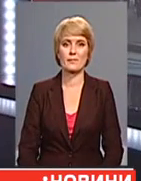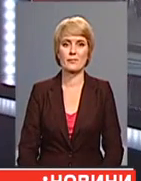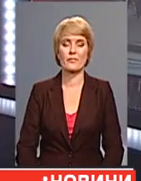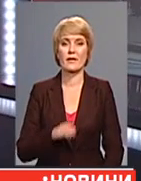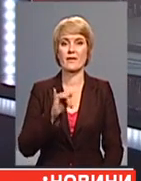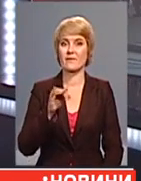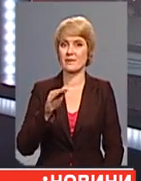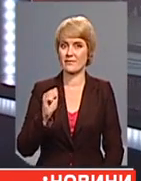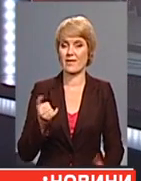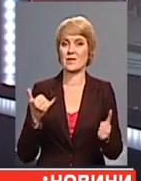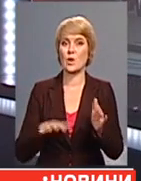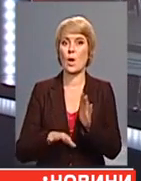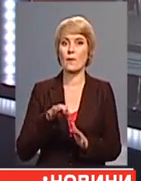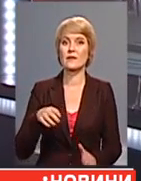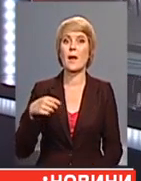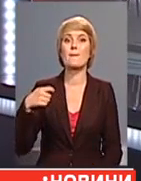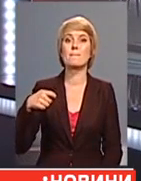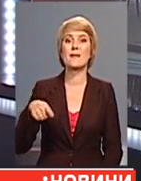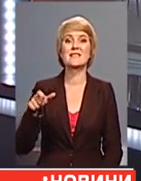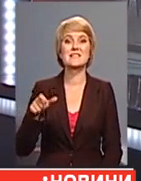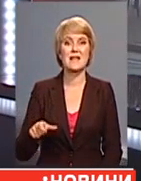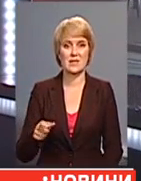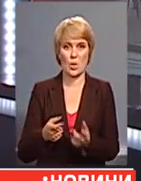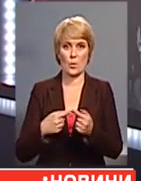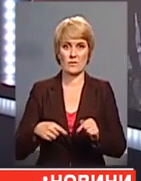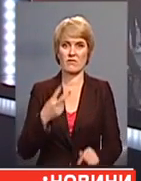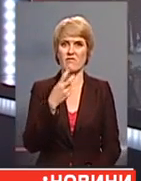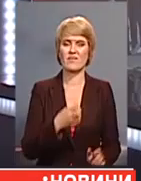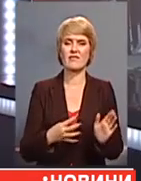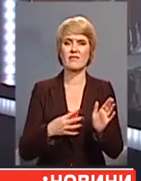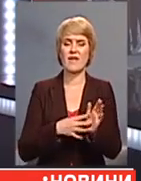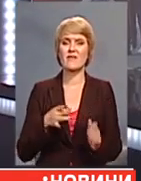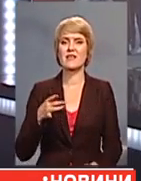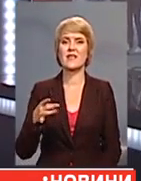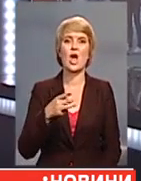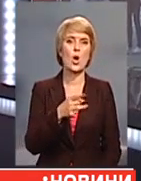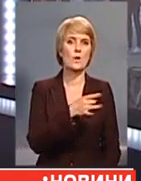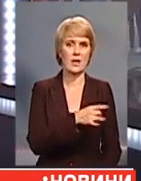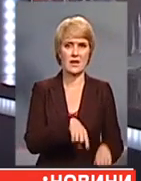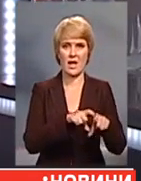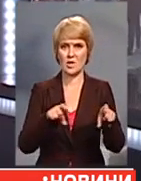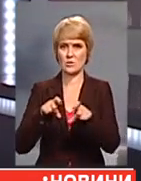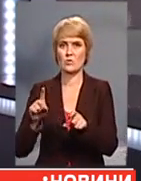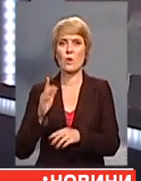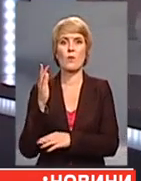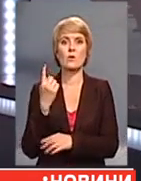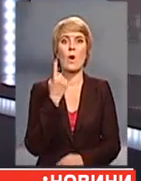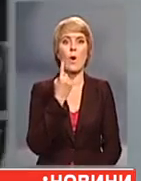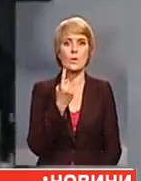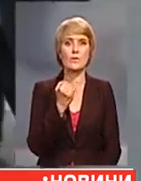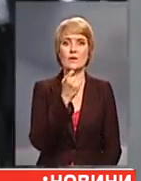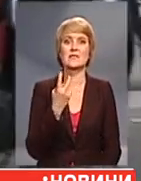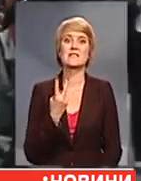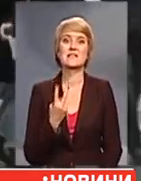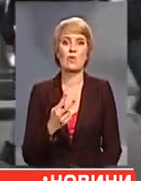ФІФА сьогодні обиратиме президента організації. 209 регіональних асоціацій мусять проголосувати за одного з двох кандидатів. Це нинішній